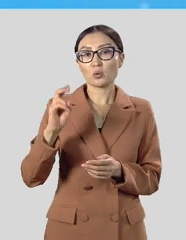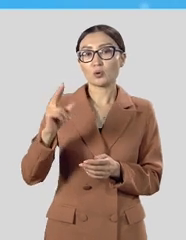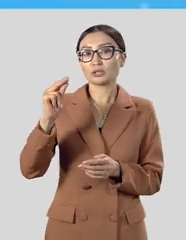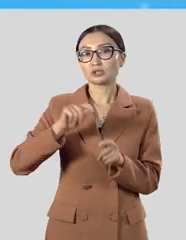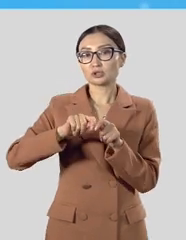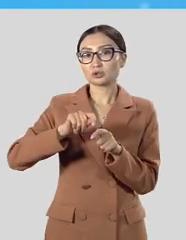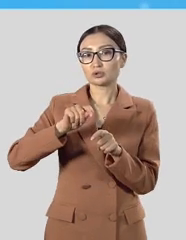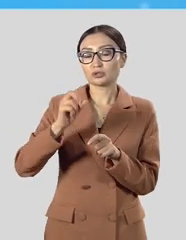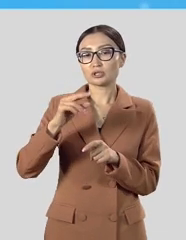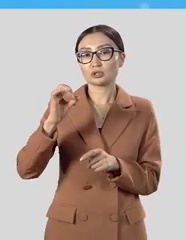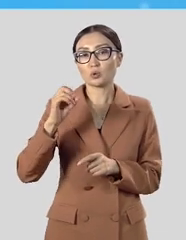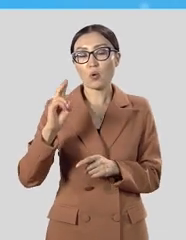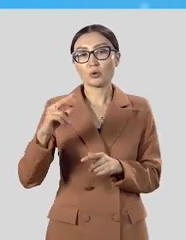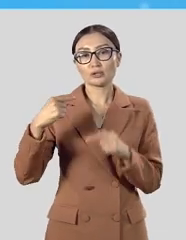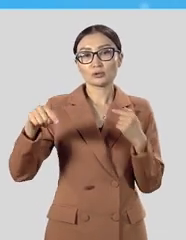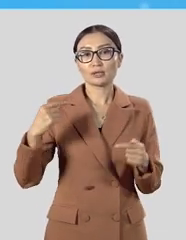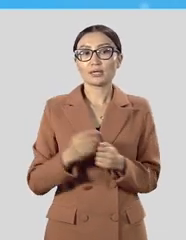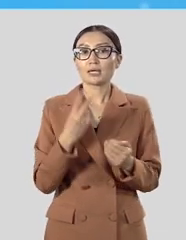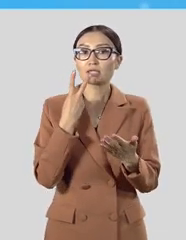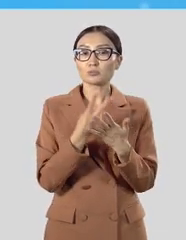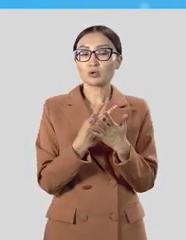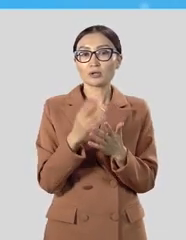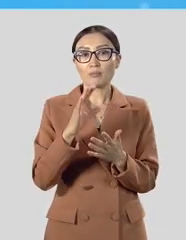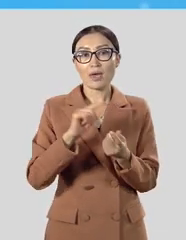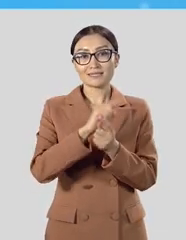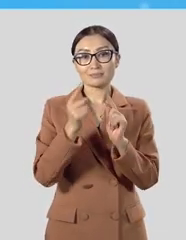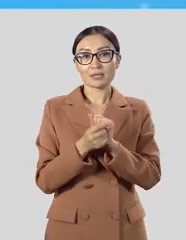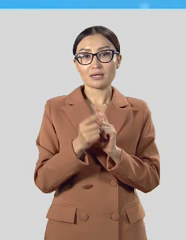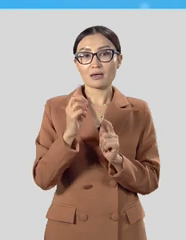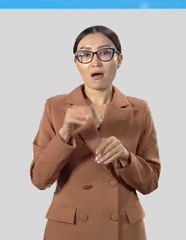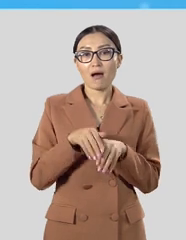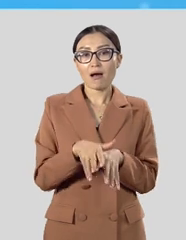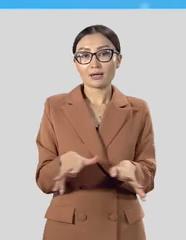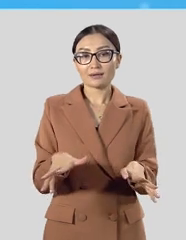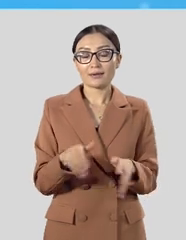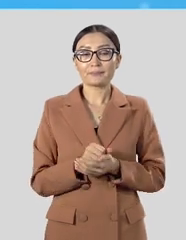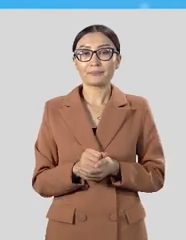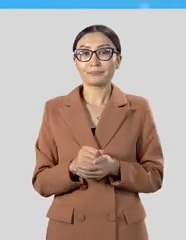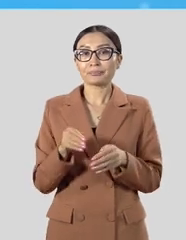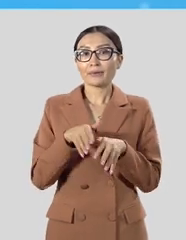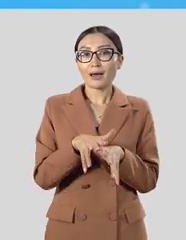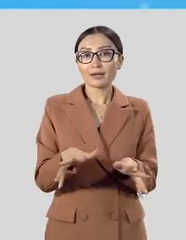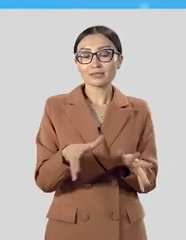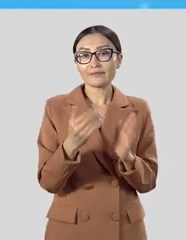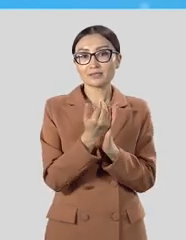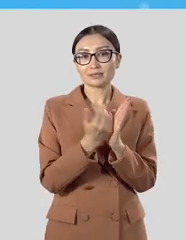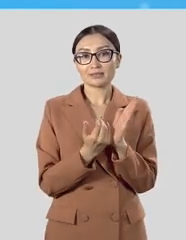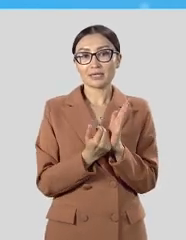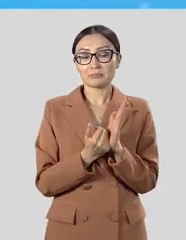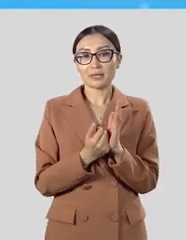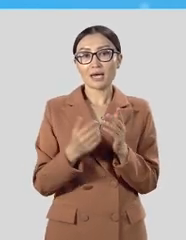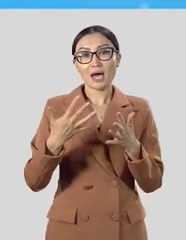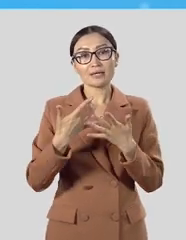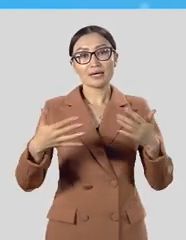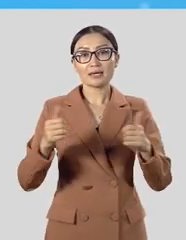и многих других. Рассмотрим видоизменения корней. В корневой системе ряда